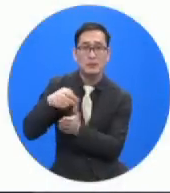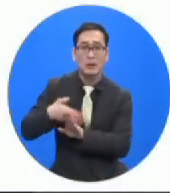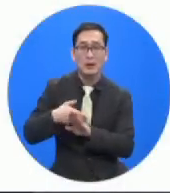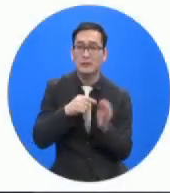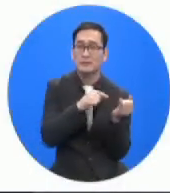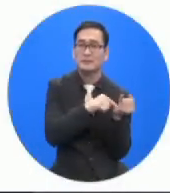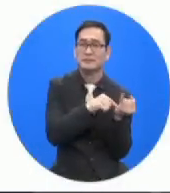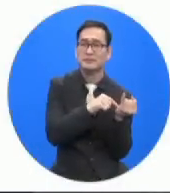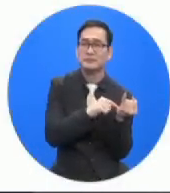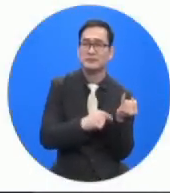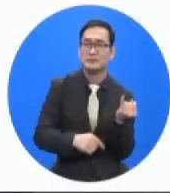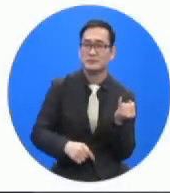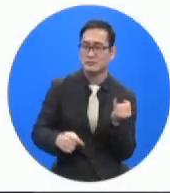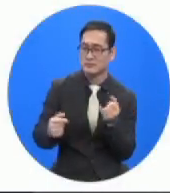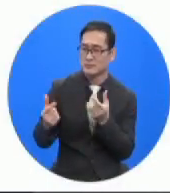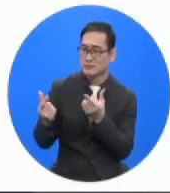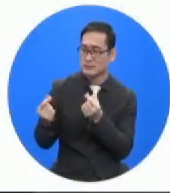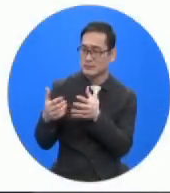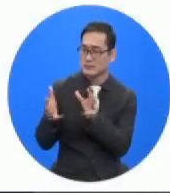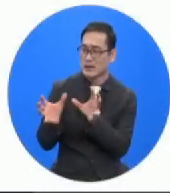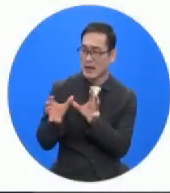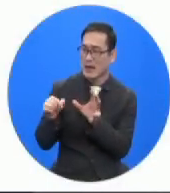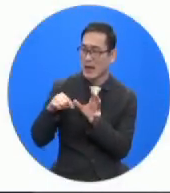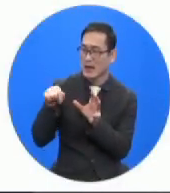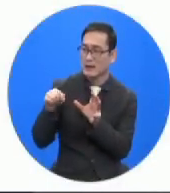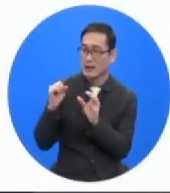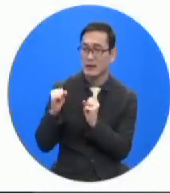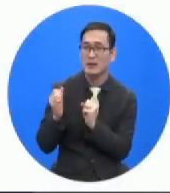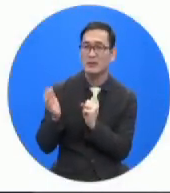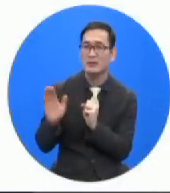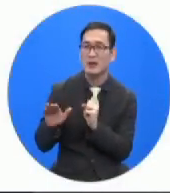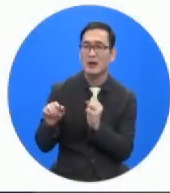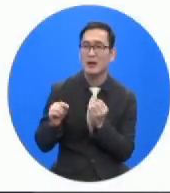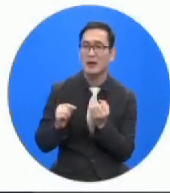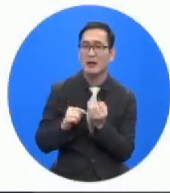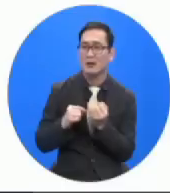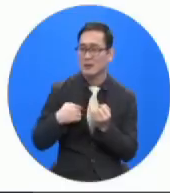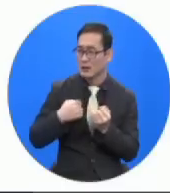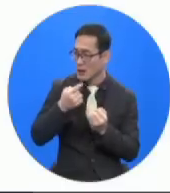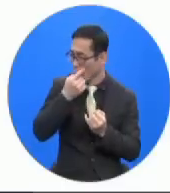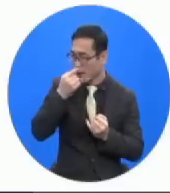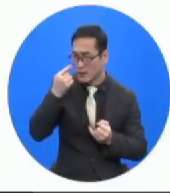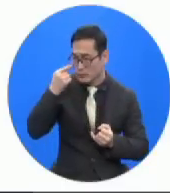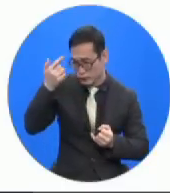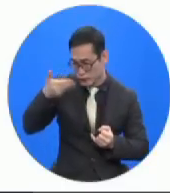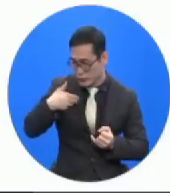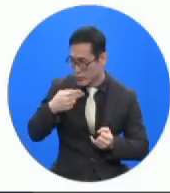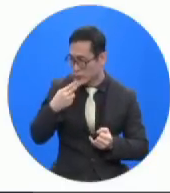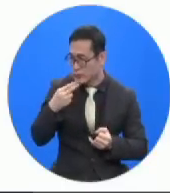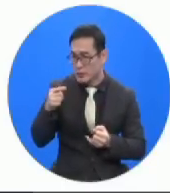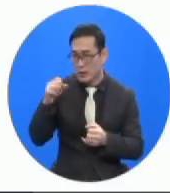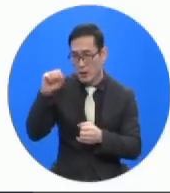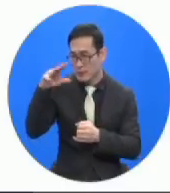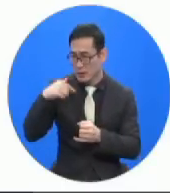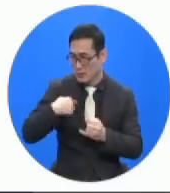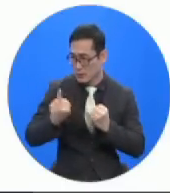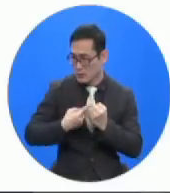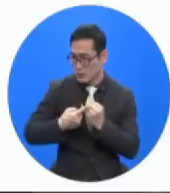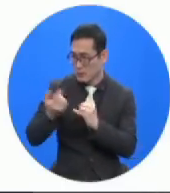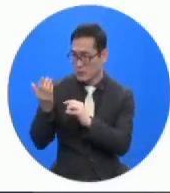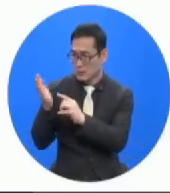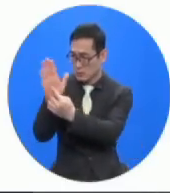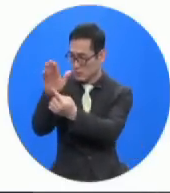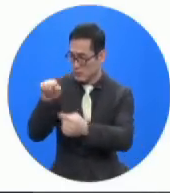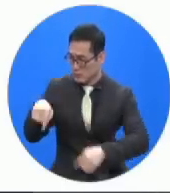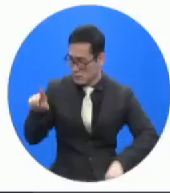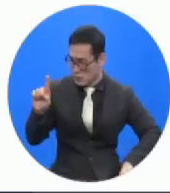하루 전까지 같은 당 계셨던 분이 왜 내게 확인을 안 했냐. 잘 모르는 일이라고 방송 나가 함부로 말하면 안 된다. 제게 사과하시길 바란다.